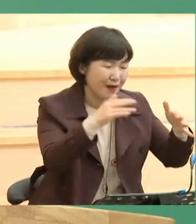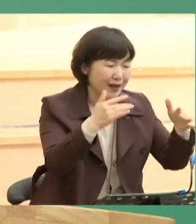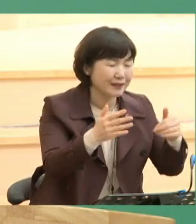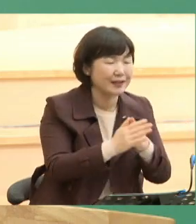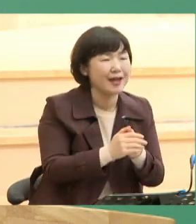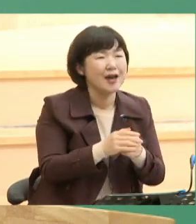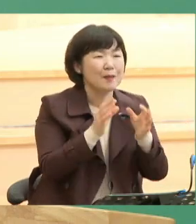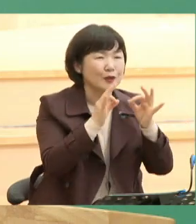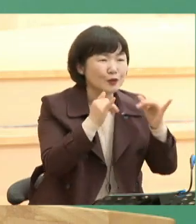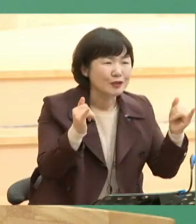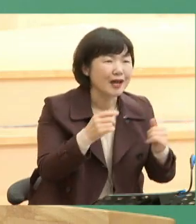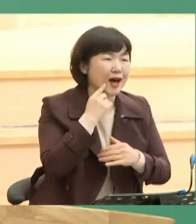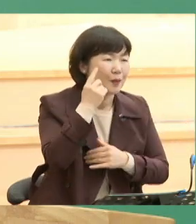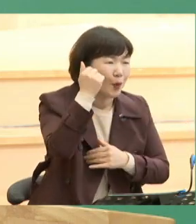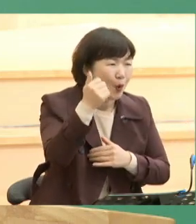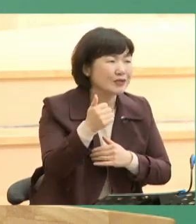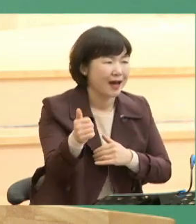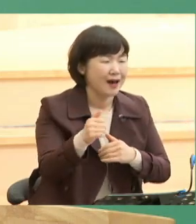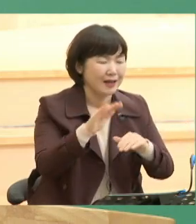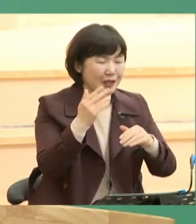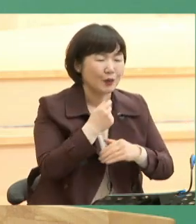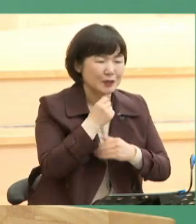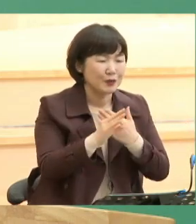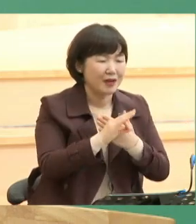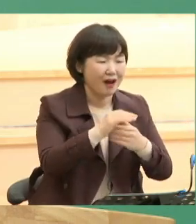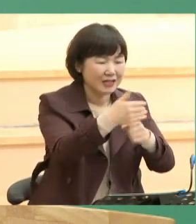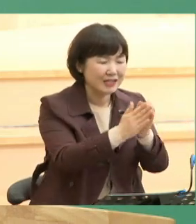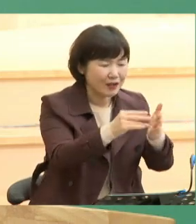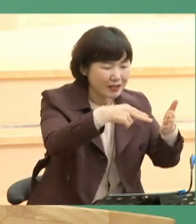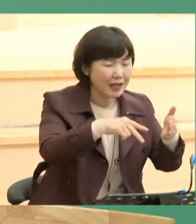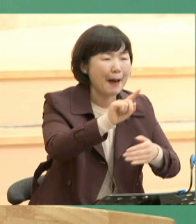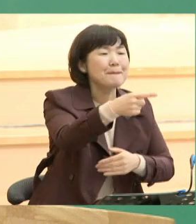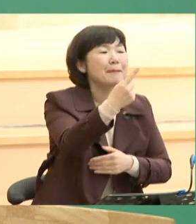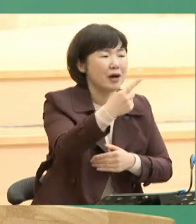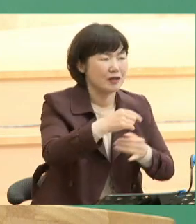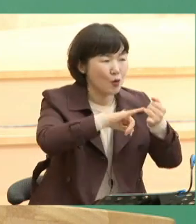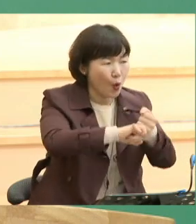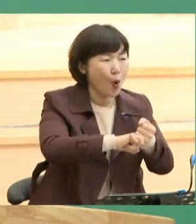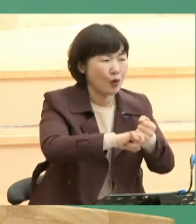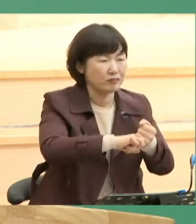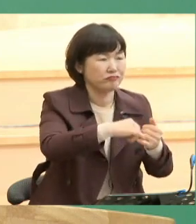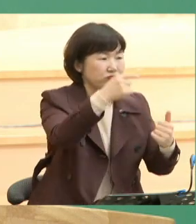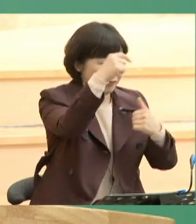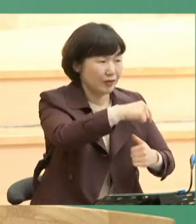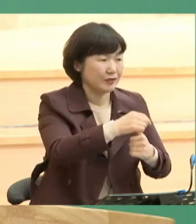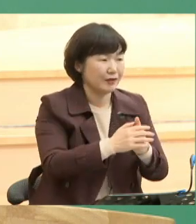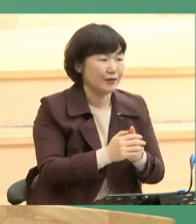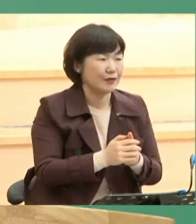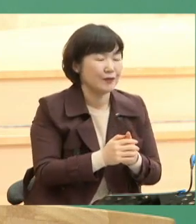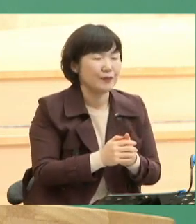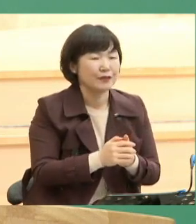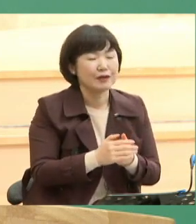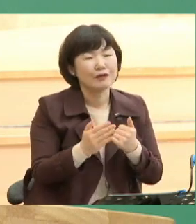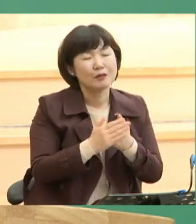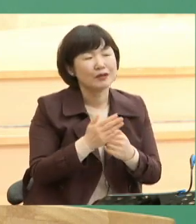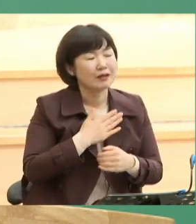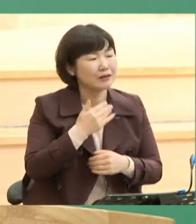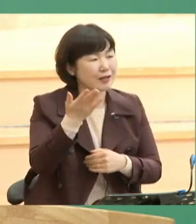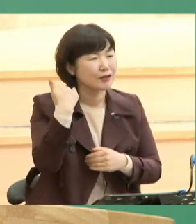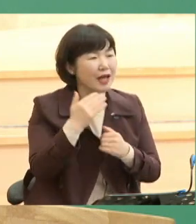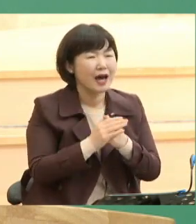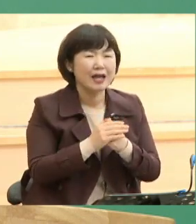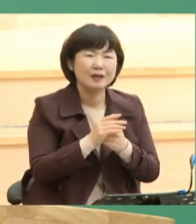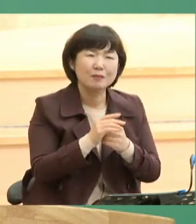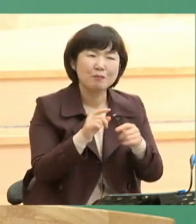사역자들 성경 백도 이걸 뭐 얼마나 사줘야지 몰라요 근데 저는 그 당시에 에 아니